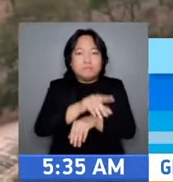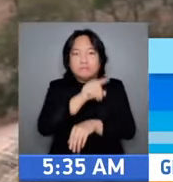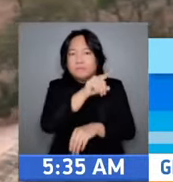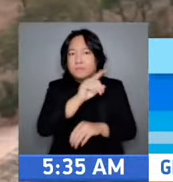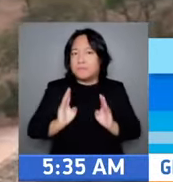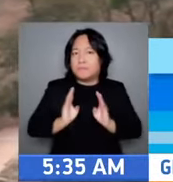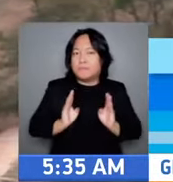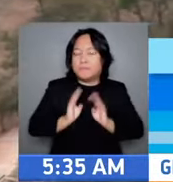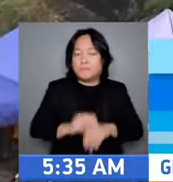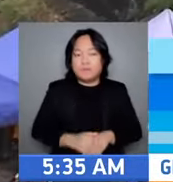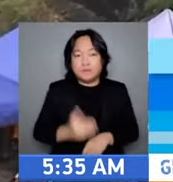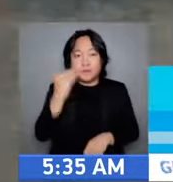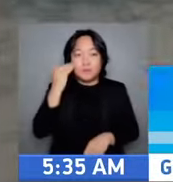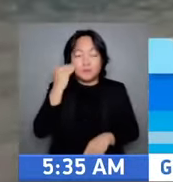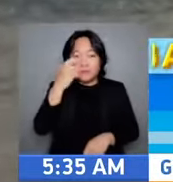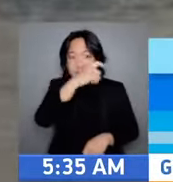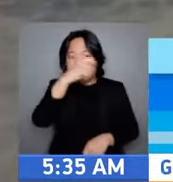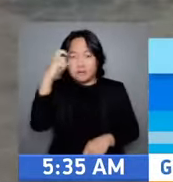summer.